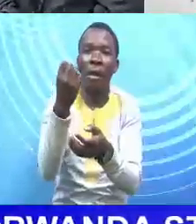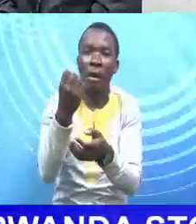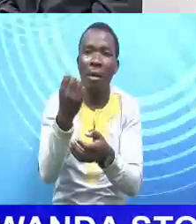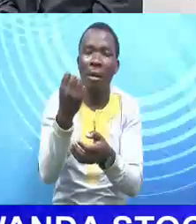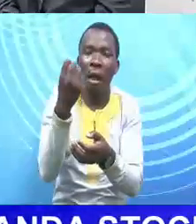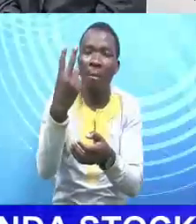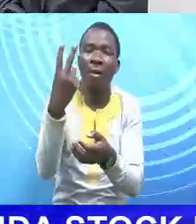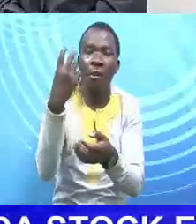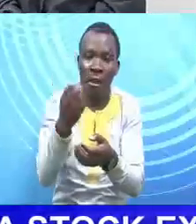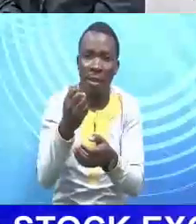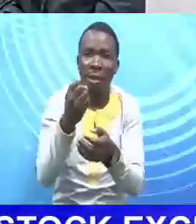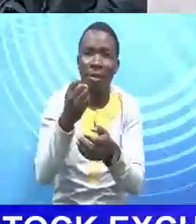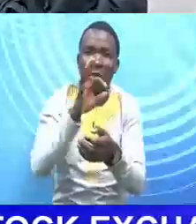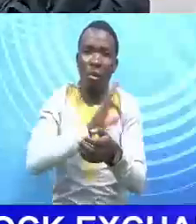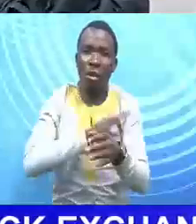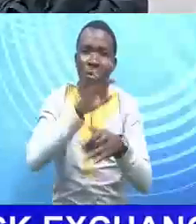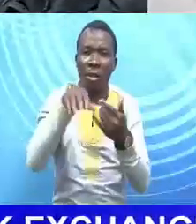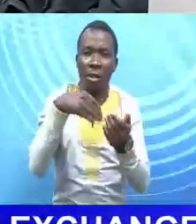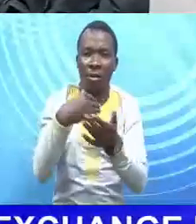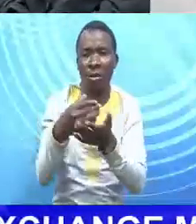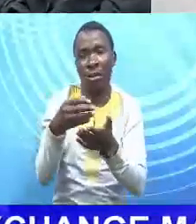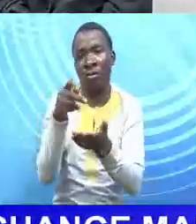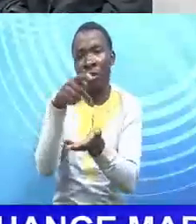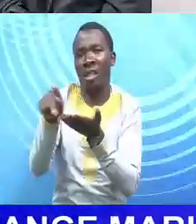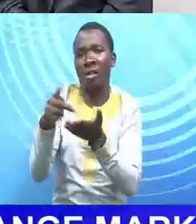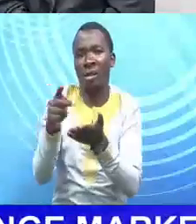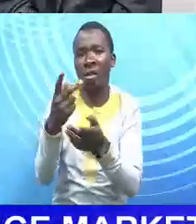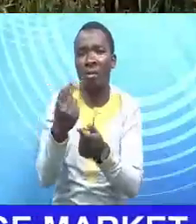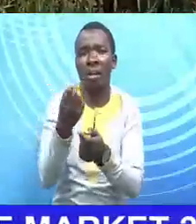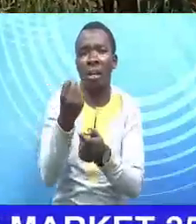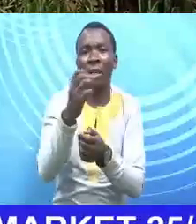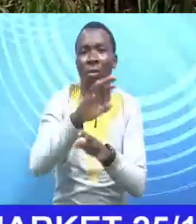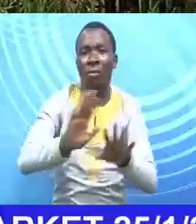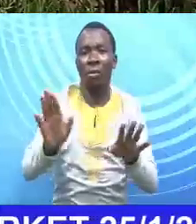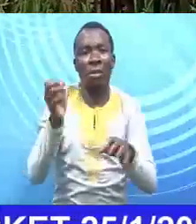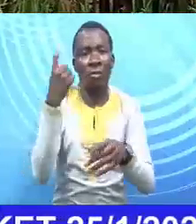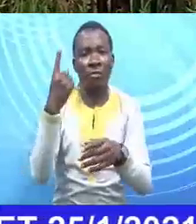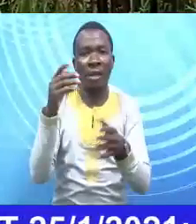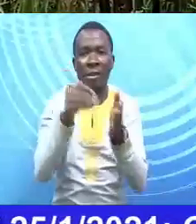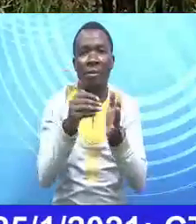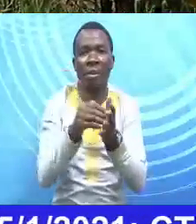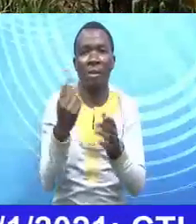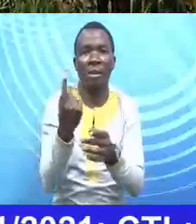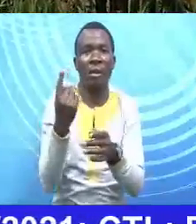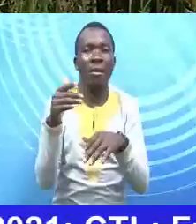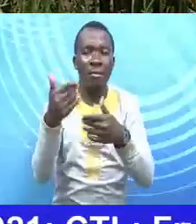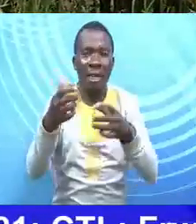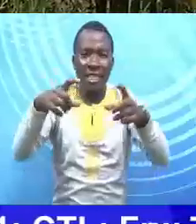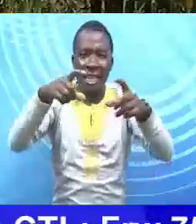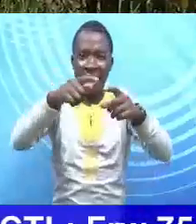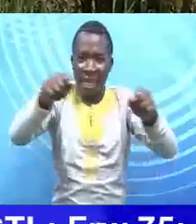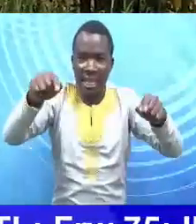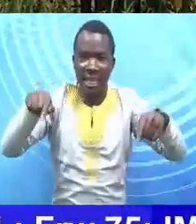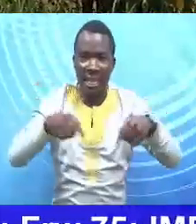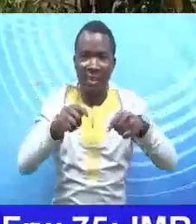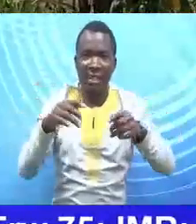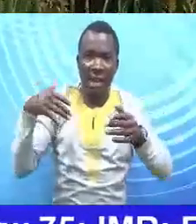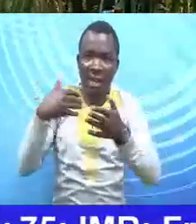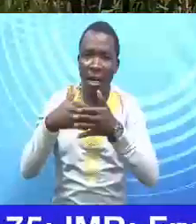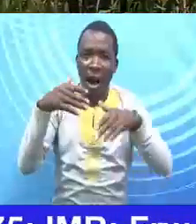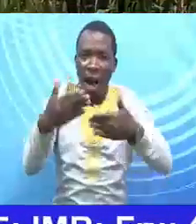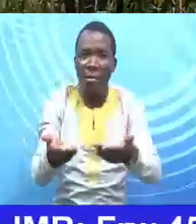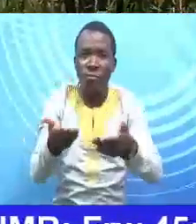ukayunguka yose igatwara 5 gusa urumva rero ko ariyo mbogamizi ya mbere nese ubwo iryo tafari ryagenda ryagerayo rite kwari kugomba